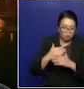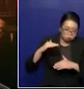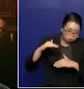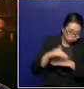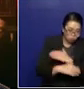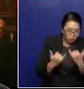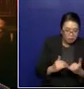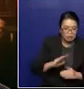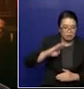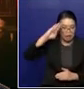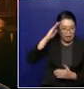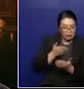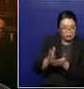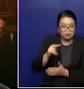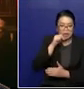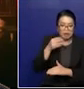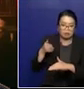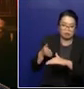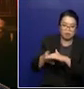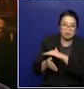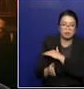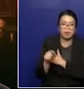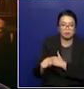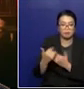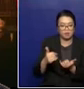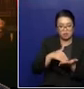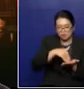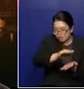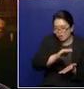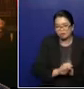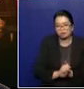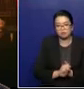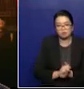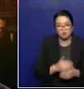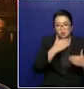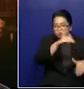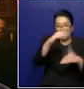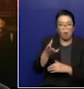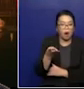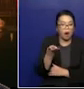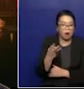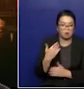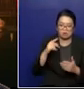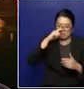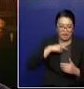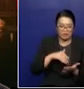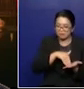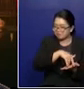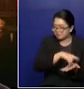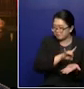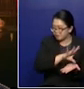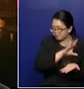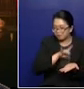าเนี่ยกำลังจะเคลียร์ไทยหลุดออกจาก3คนฮะผู้ส่งออกข้าวของโลกเรากำลังจะ